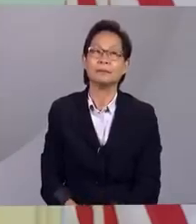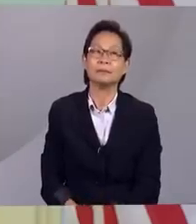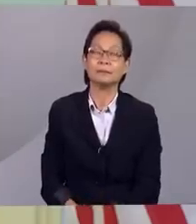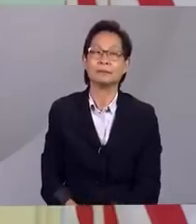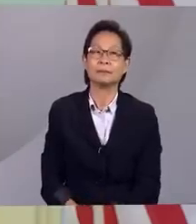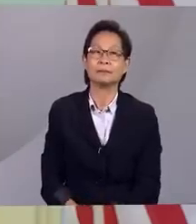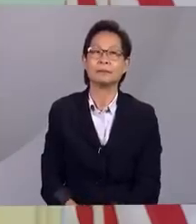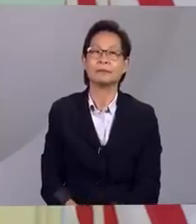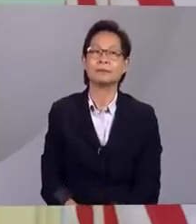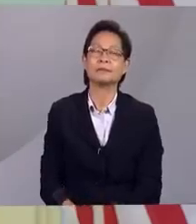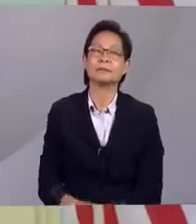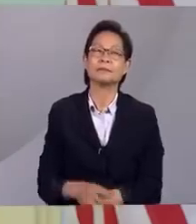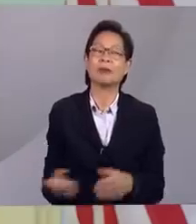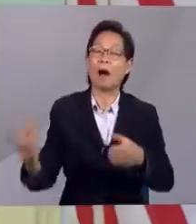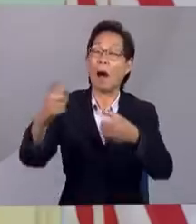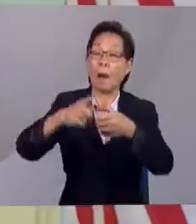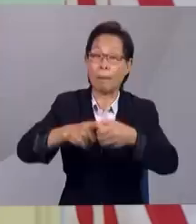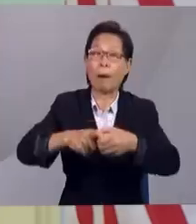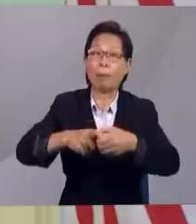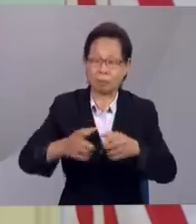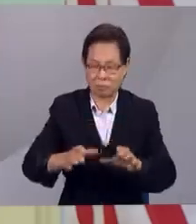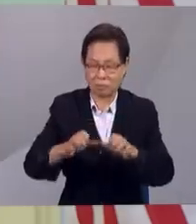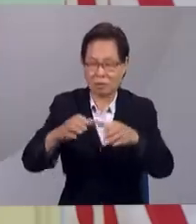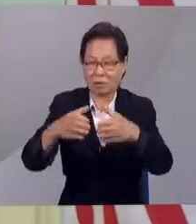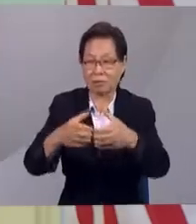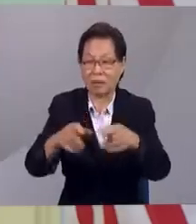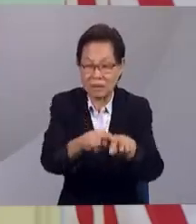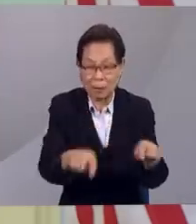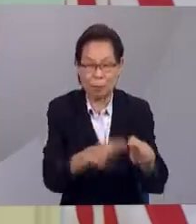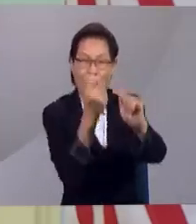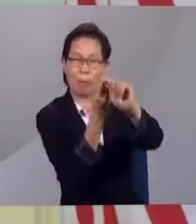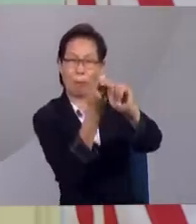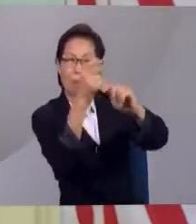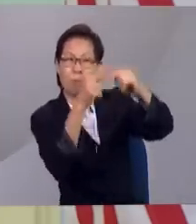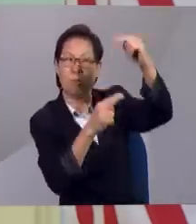mengenai kluster yang disebut sebagai kluster tapak binaan ini.